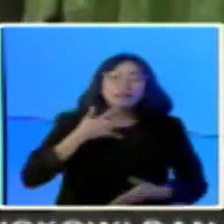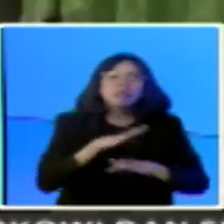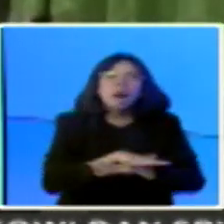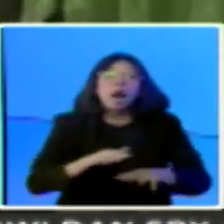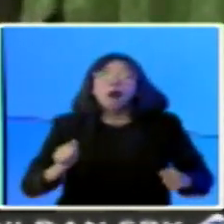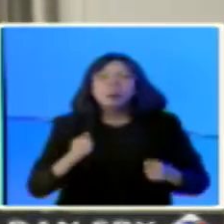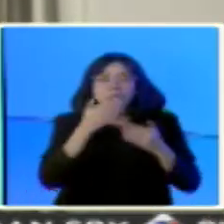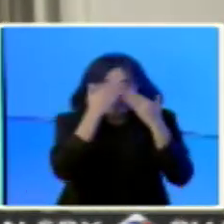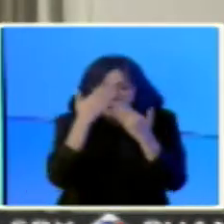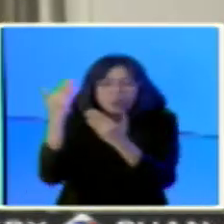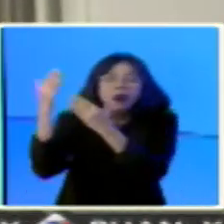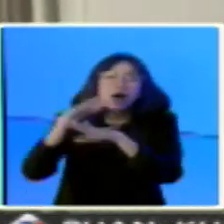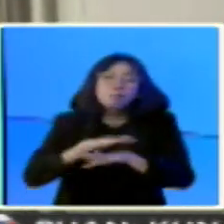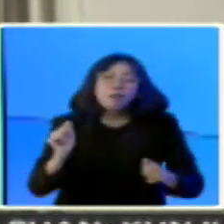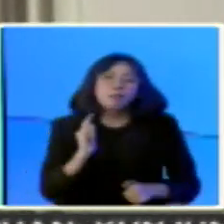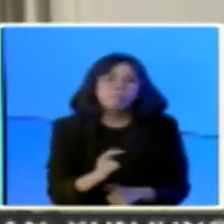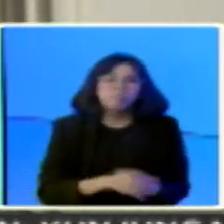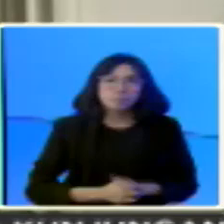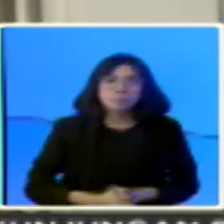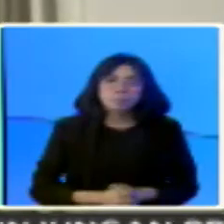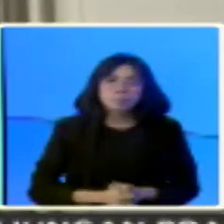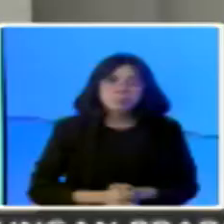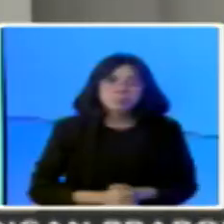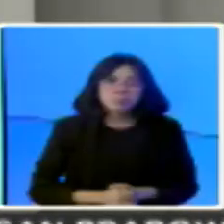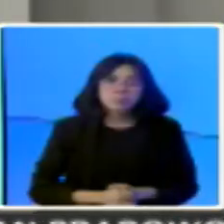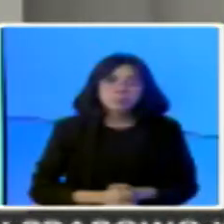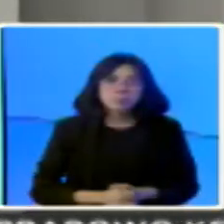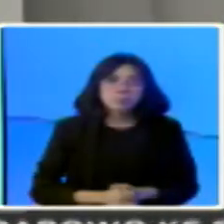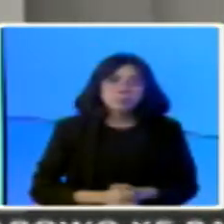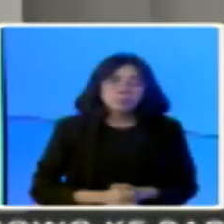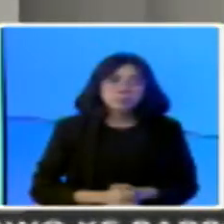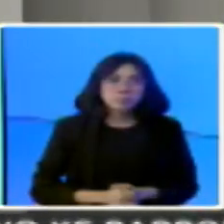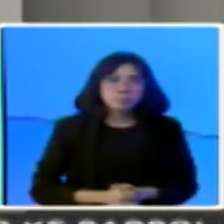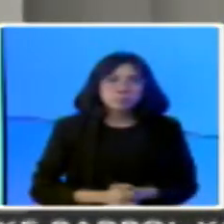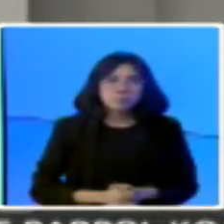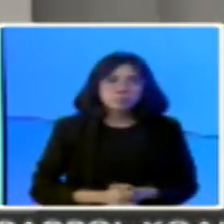beribadah. Dari Bandung, Jawa Barat, Billy Maulana Fingkran, iNews melaporkan.